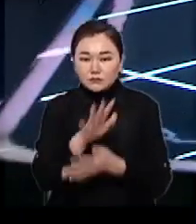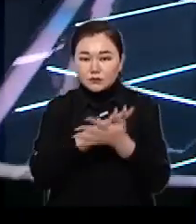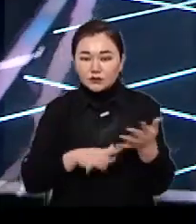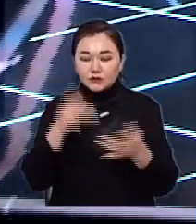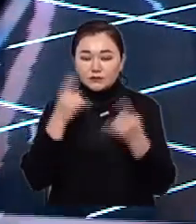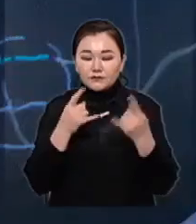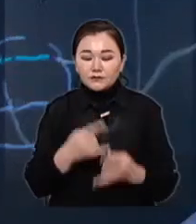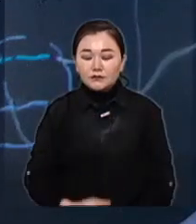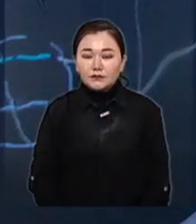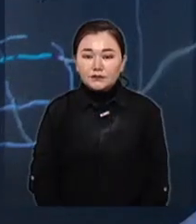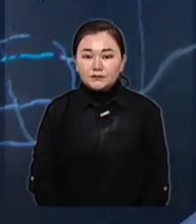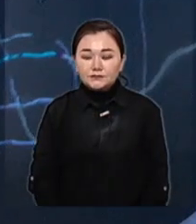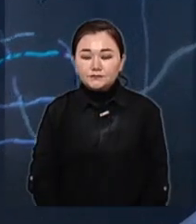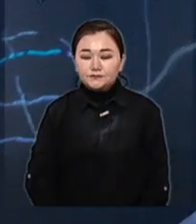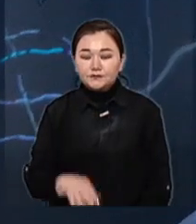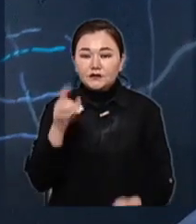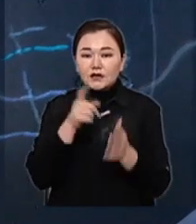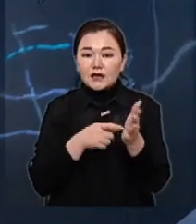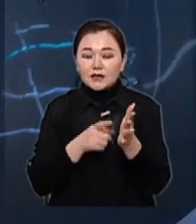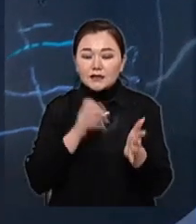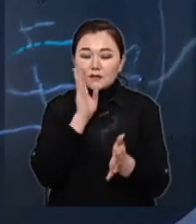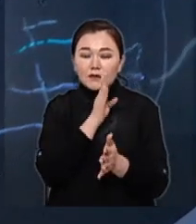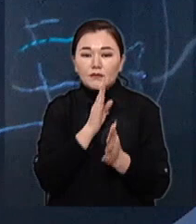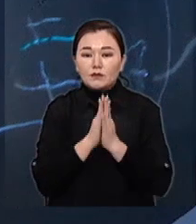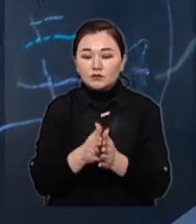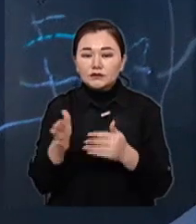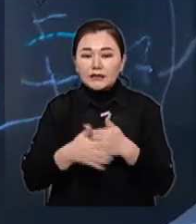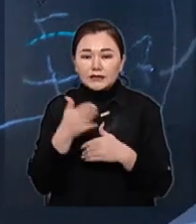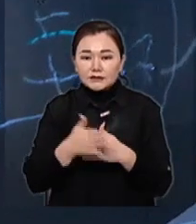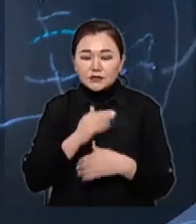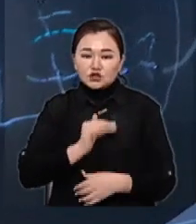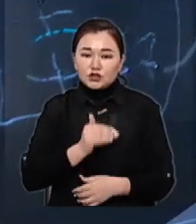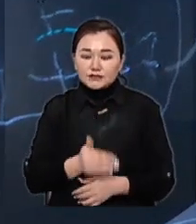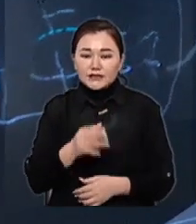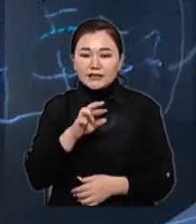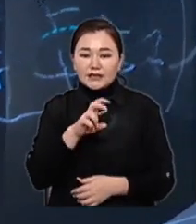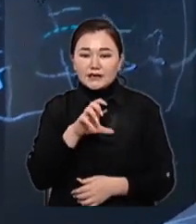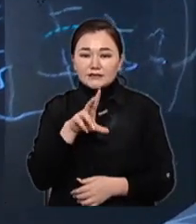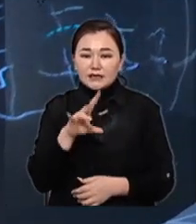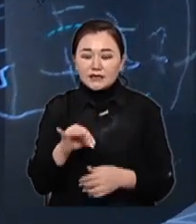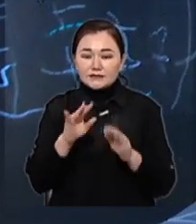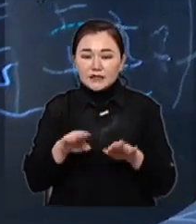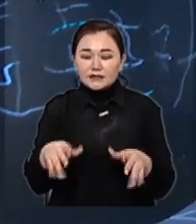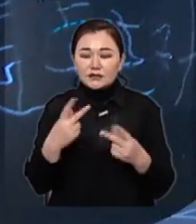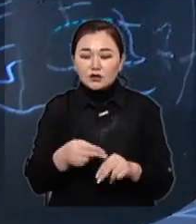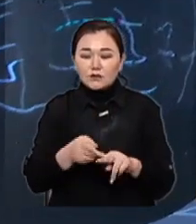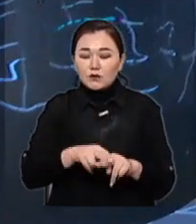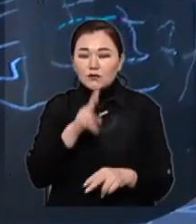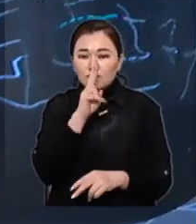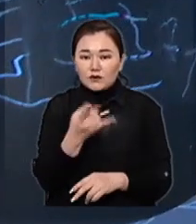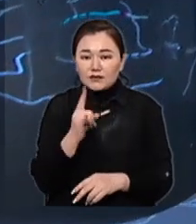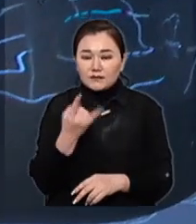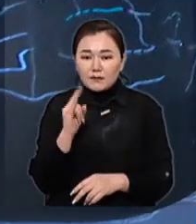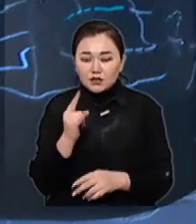Продолжаем эфир. В Караганде мама просит наказать частный ясли-сад, в котором ее двухлетний